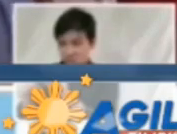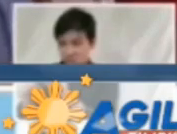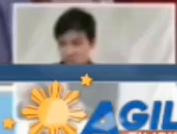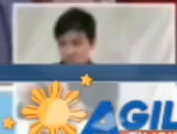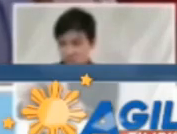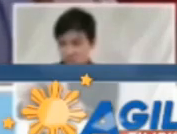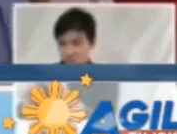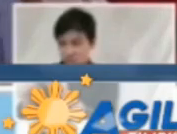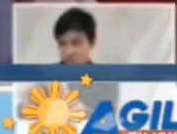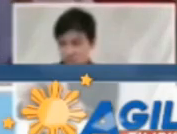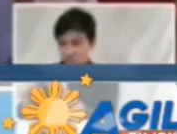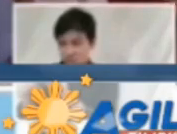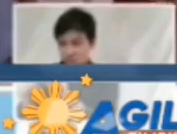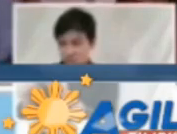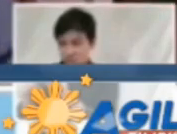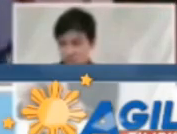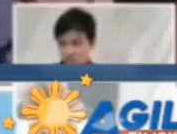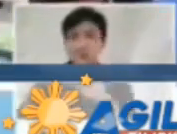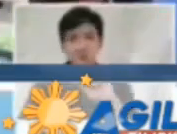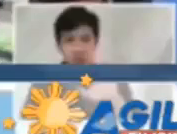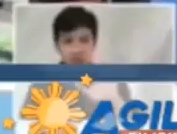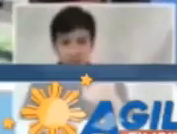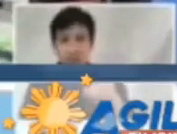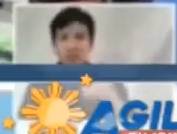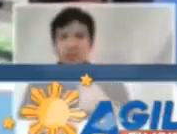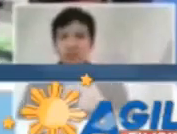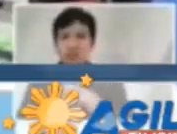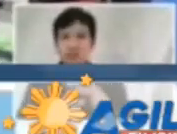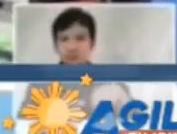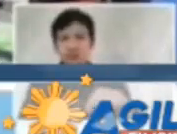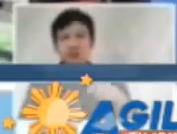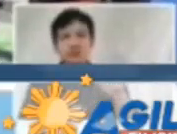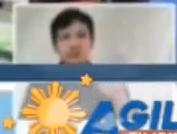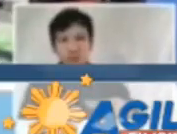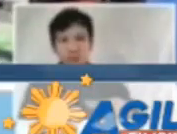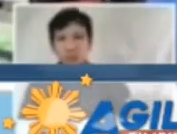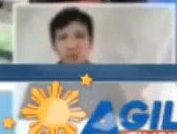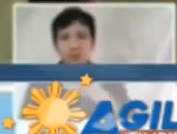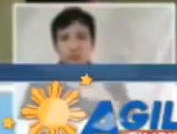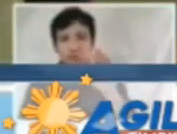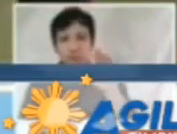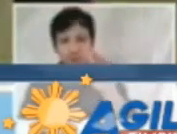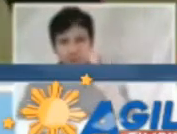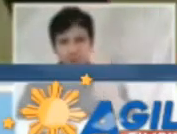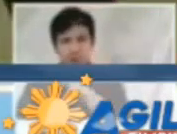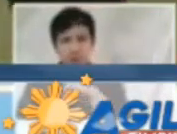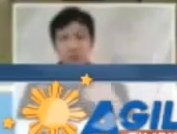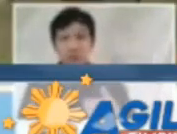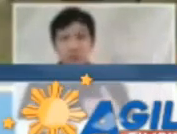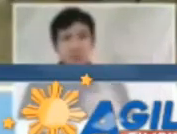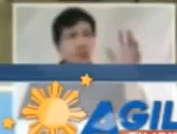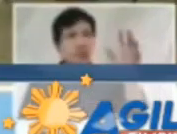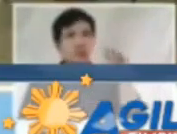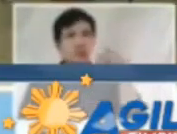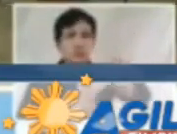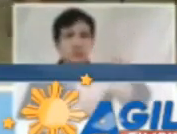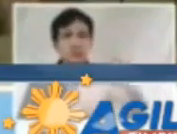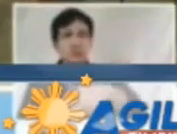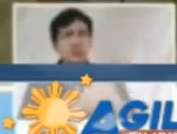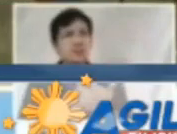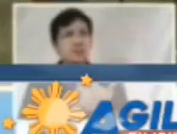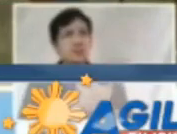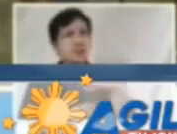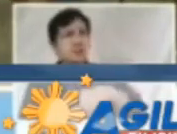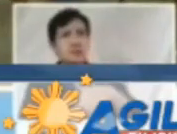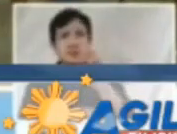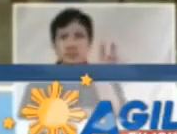food packs na kanilang ipinapamahagi, no? Sinabi pa ni Undersecretary Jonathan Malaya, nagmamadali na rin anyang lahat halos ng local